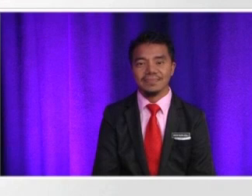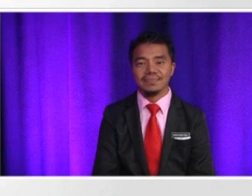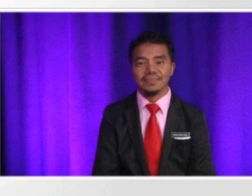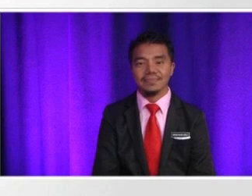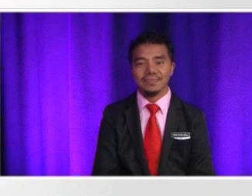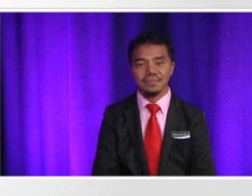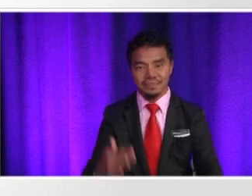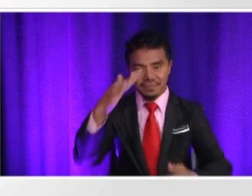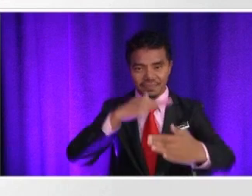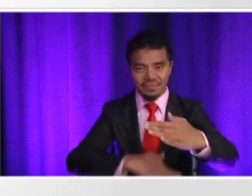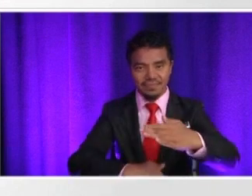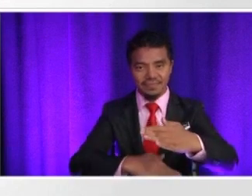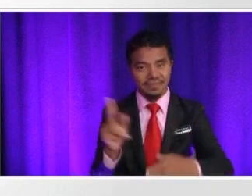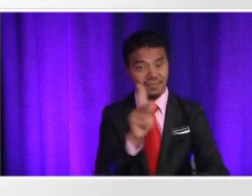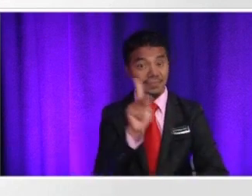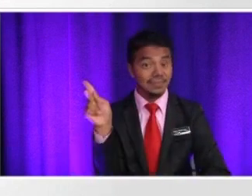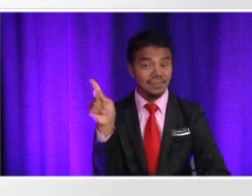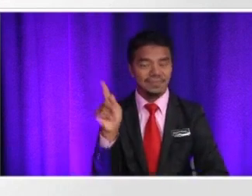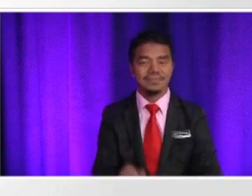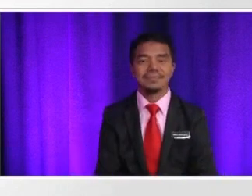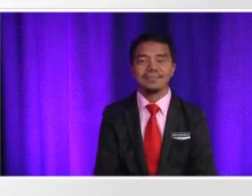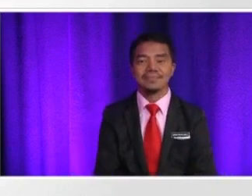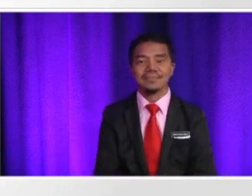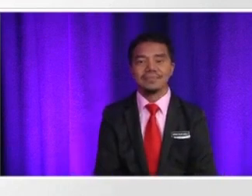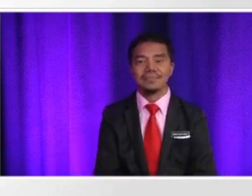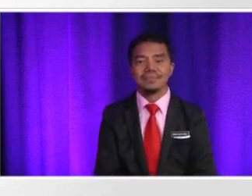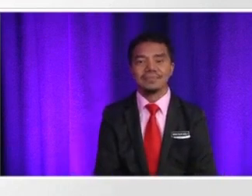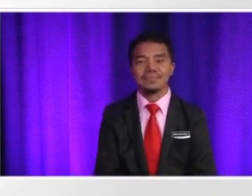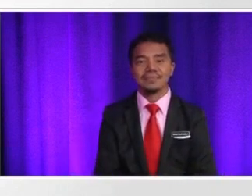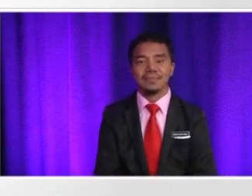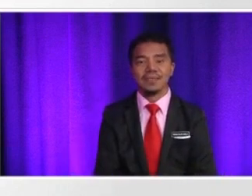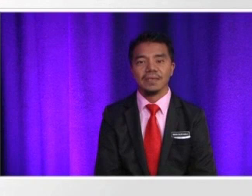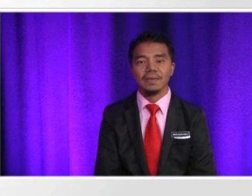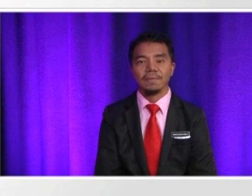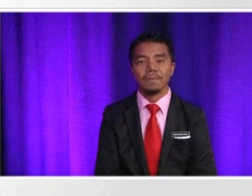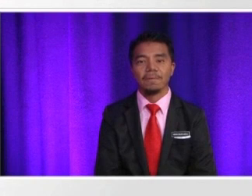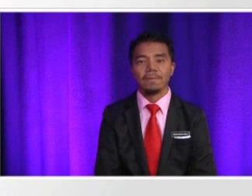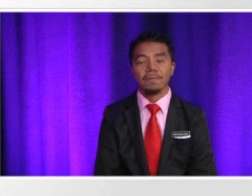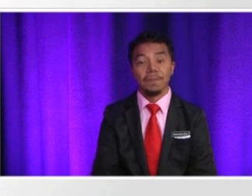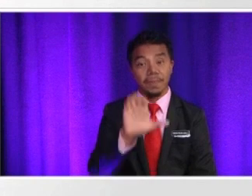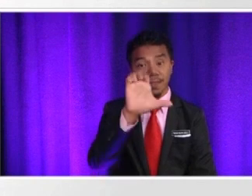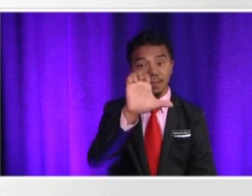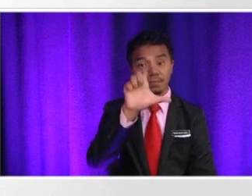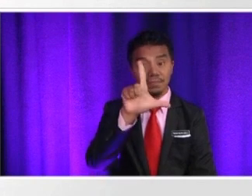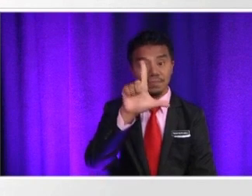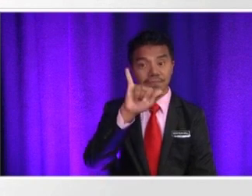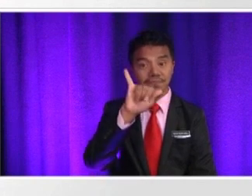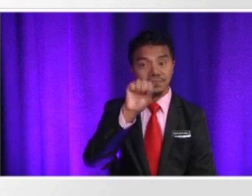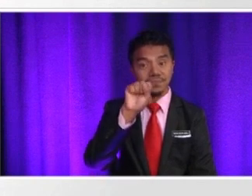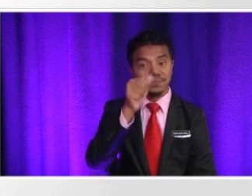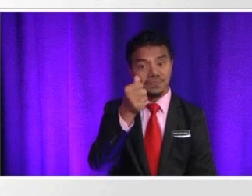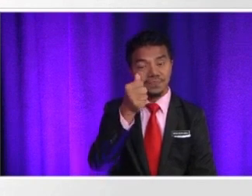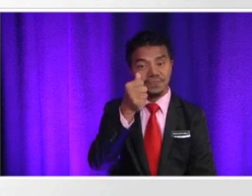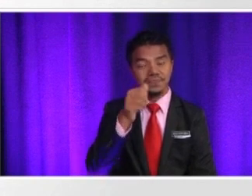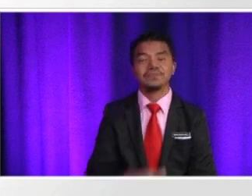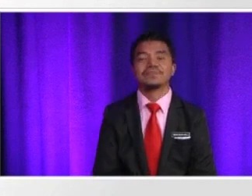Okey, di bawah sebelah kanan Syamira ialah Nurul Elisa. Hai